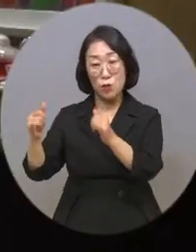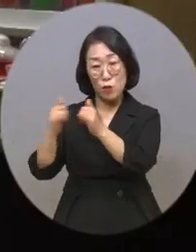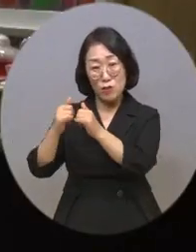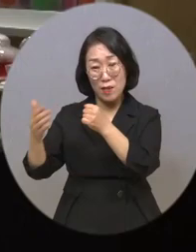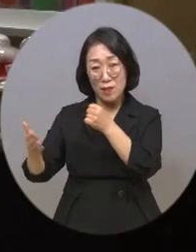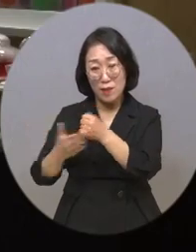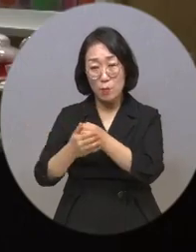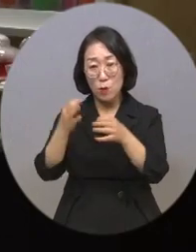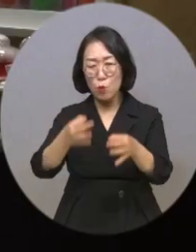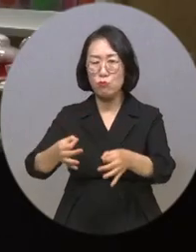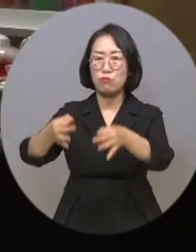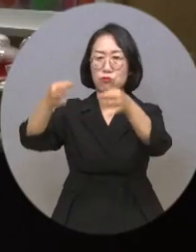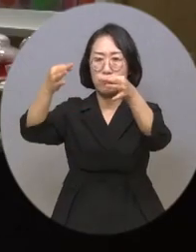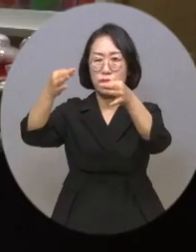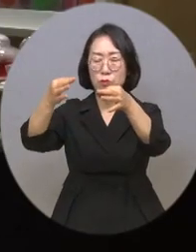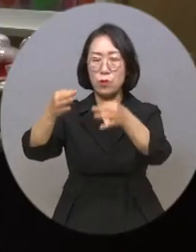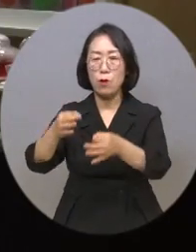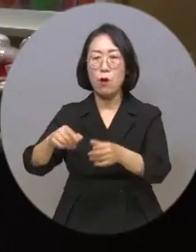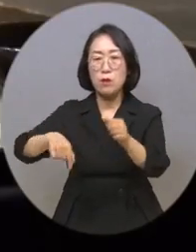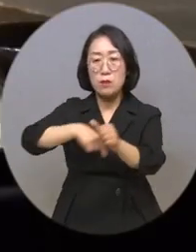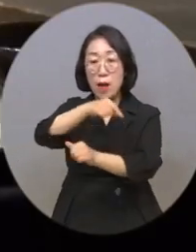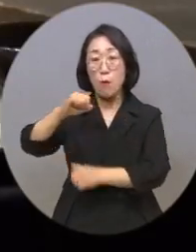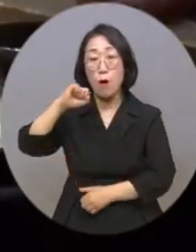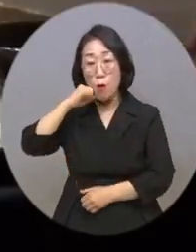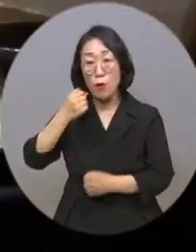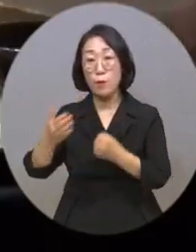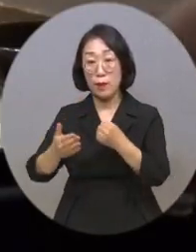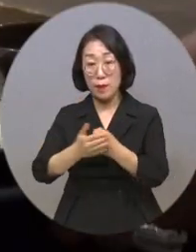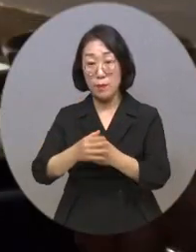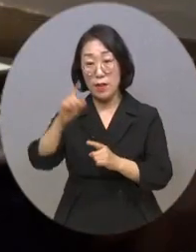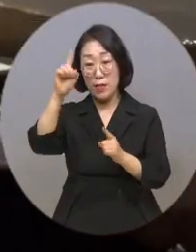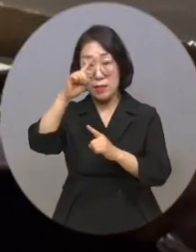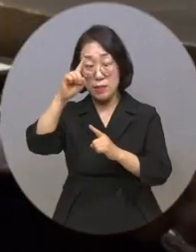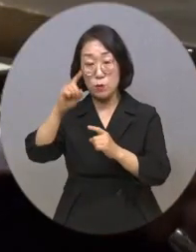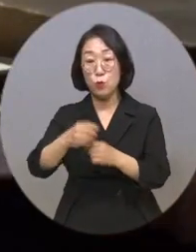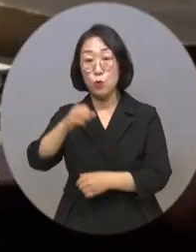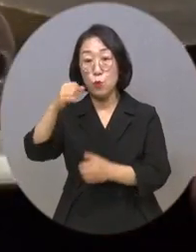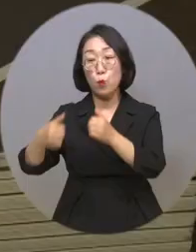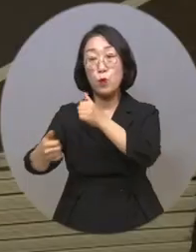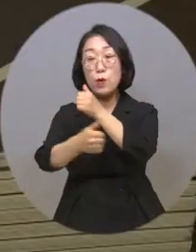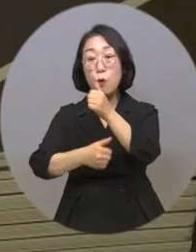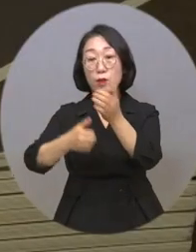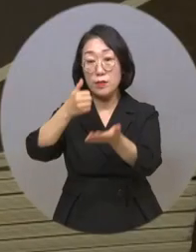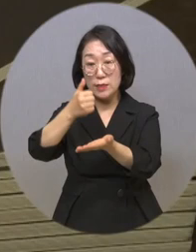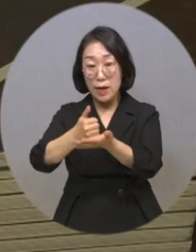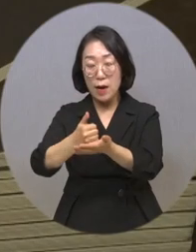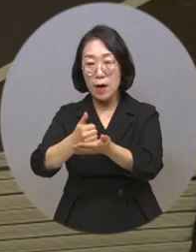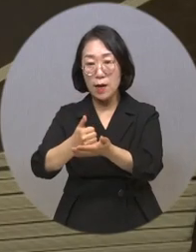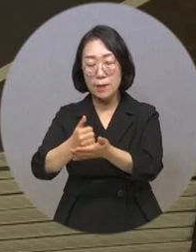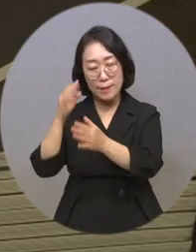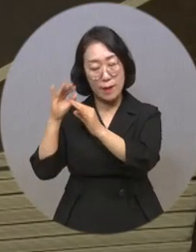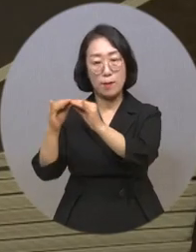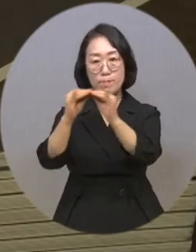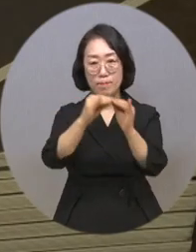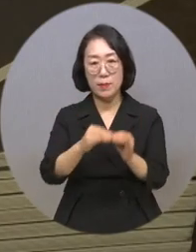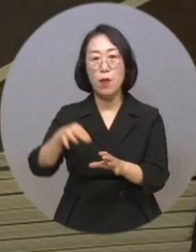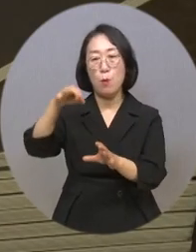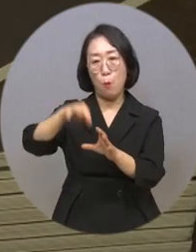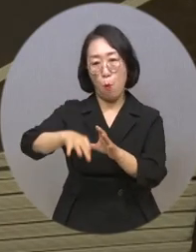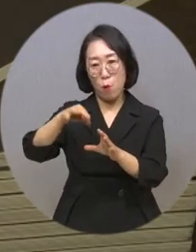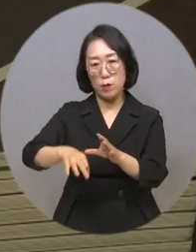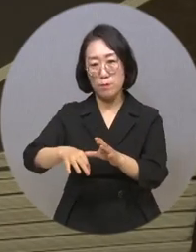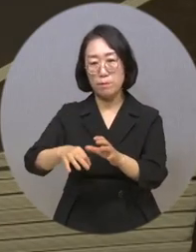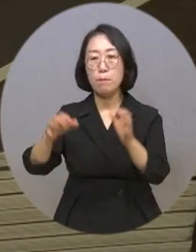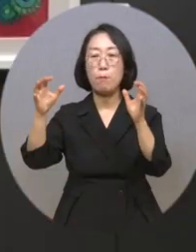등 성전 건립이 어려워지자 이승우 위원장을 비롯한 시민들이 뜻을 모아 기금 모금에 나서게